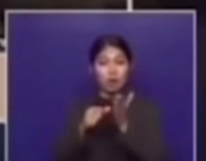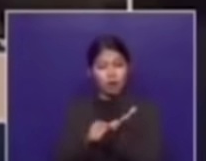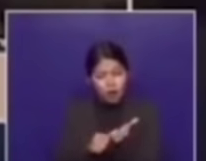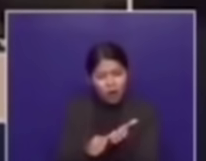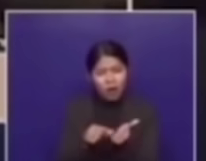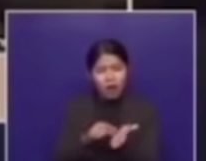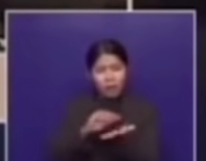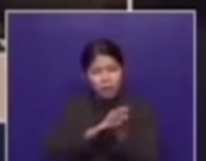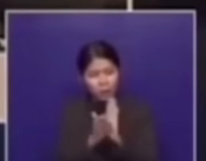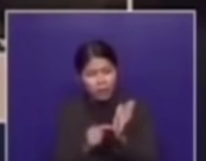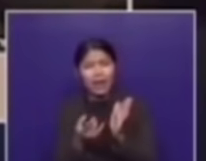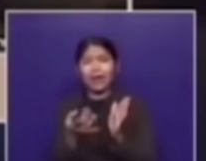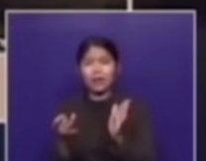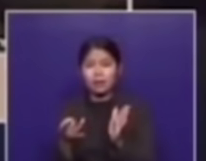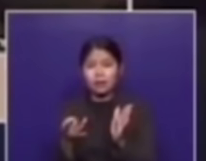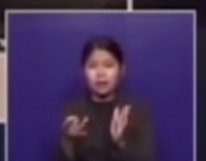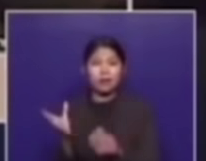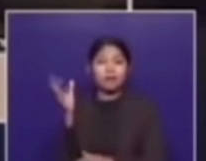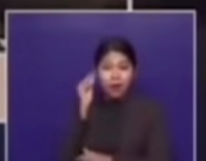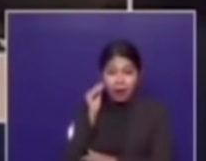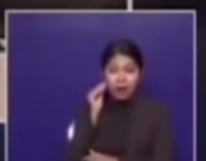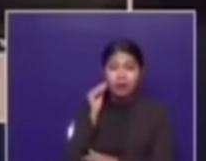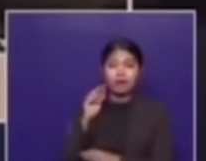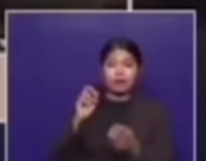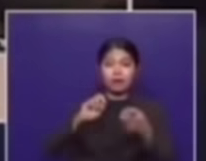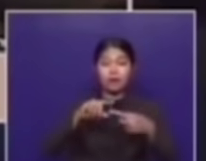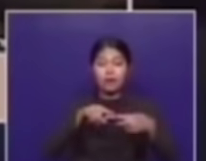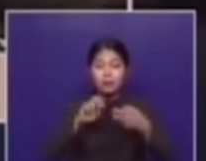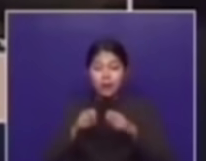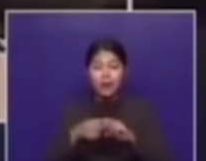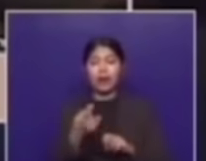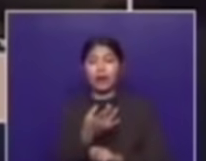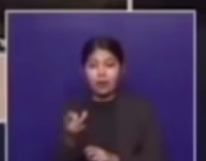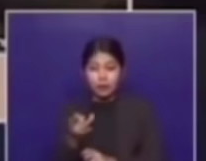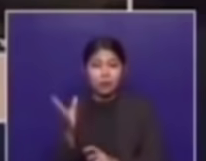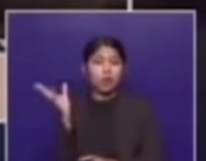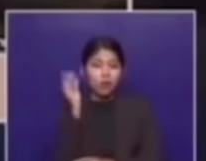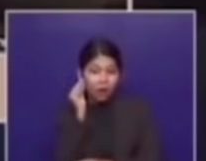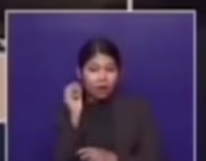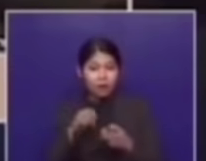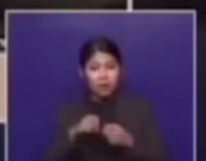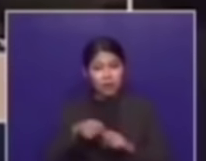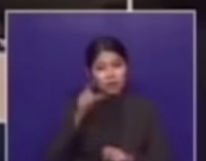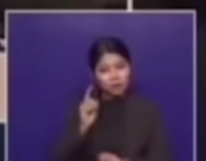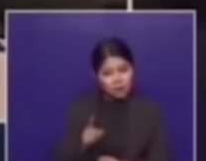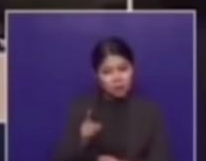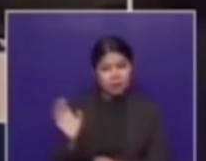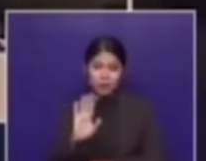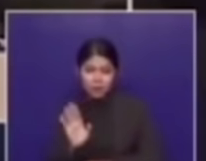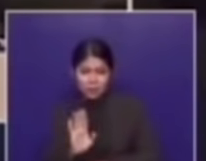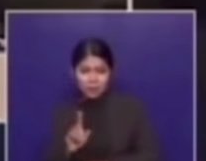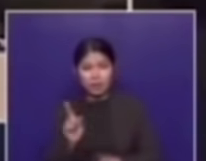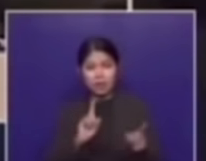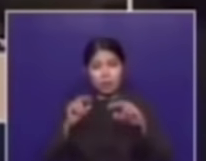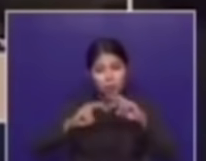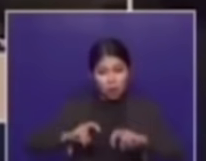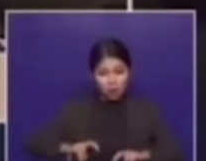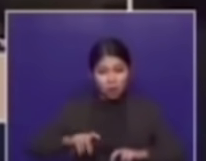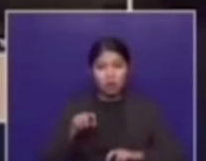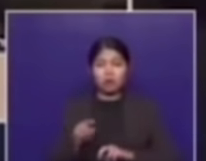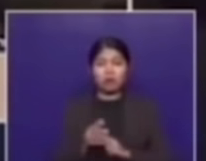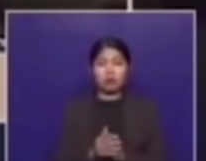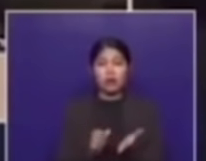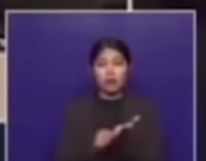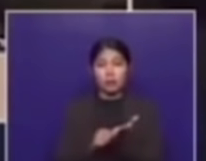การอะไรเห็นว่าอะไรเป็นปัญหามันเป็นปัญหาจริงหรือไม่อย่างไรและการปฏิรูป